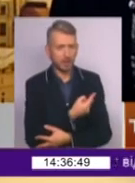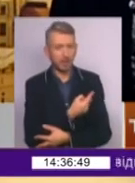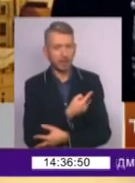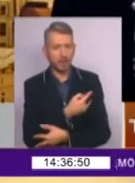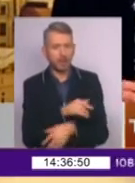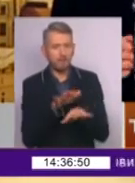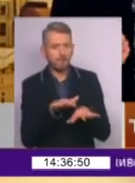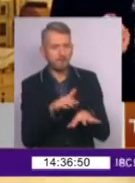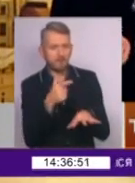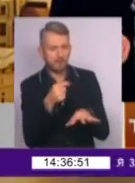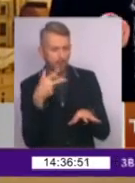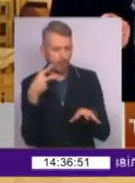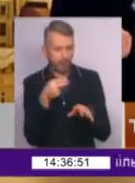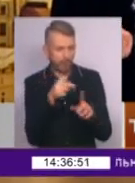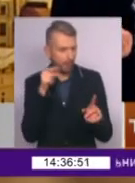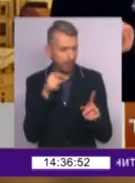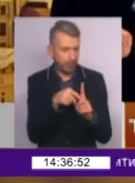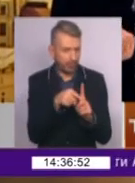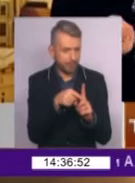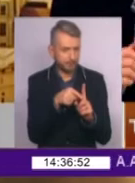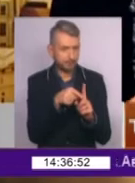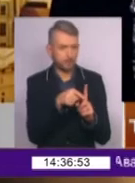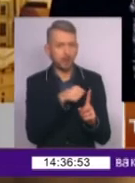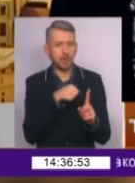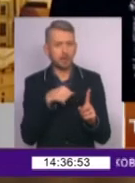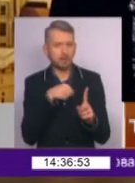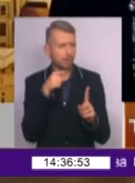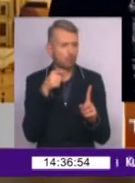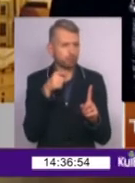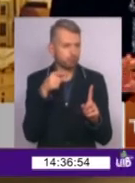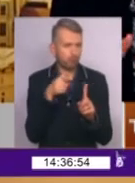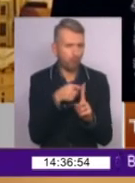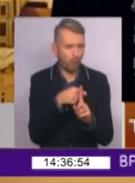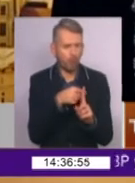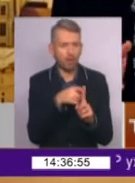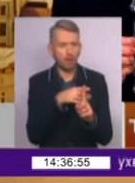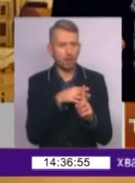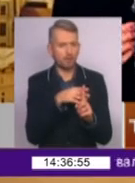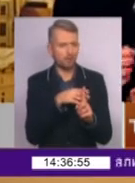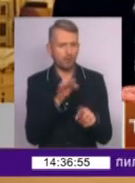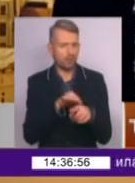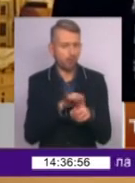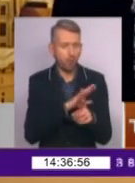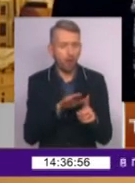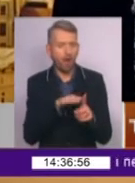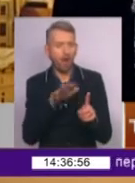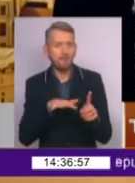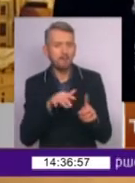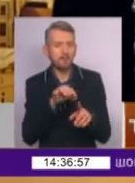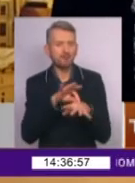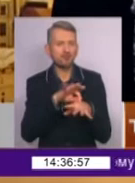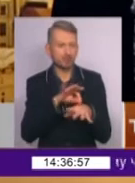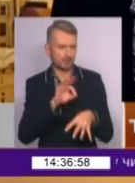проколу, а само по собі проколювання мозкових оболонок не болюче. Як правило, болюче місце, через шкіра.